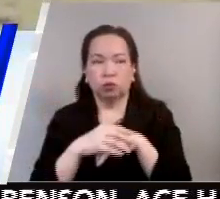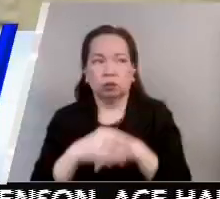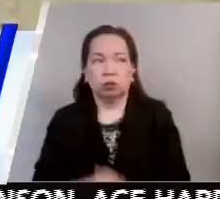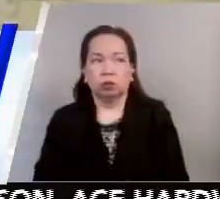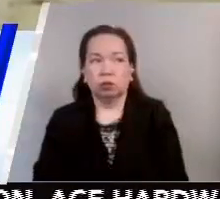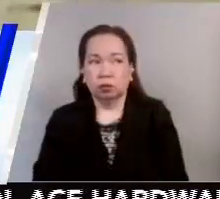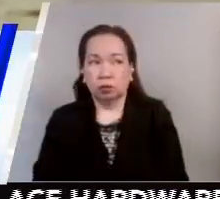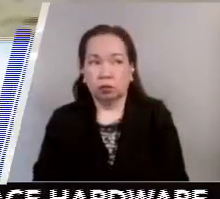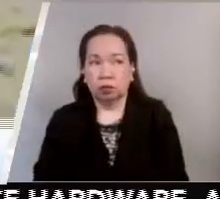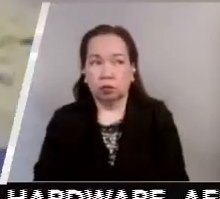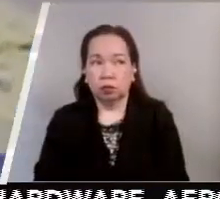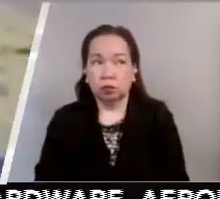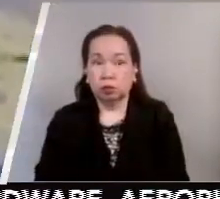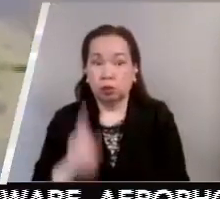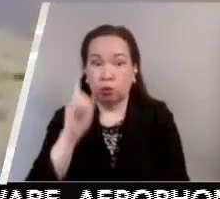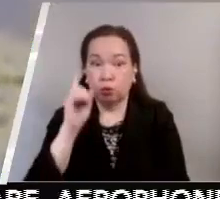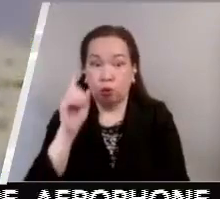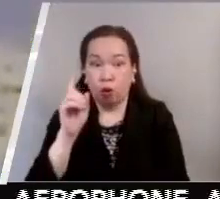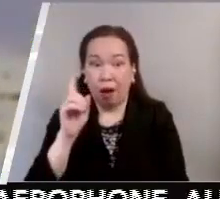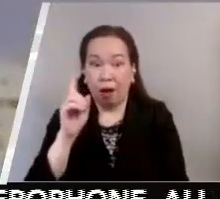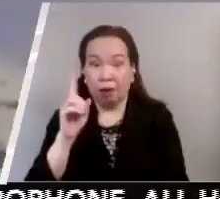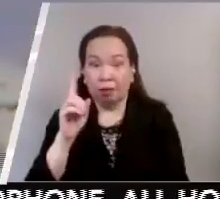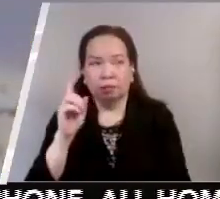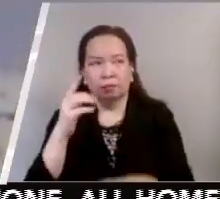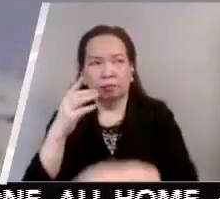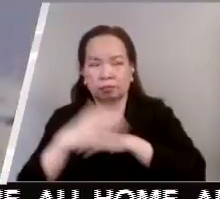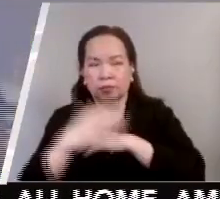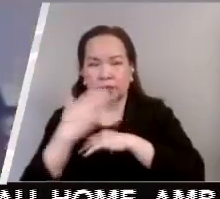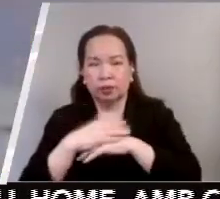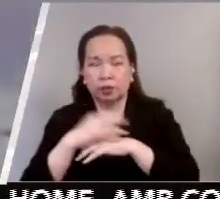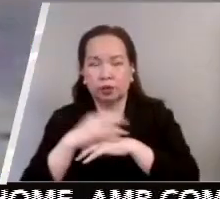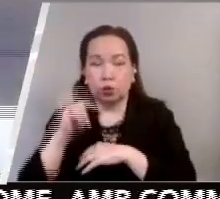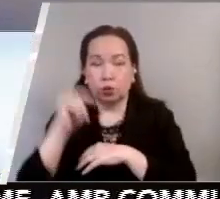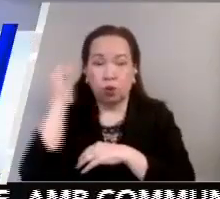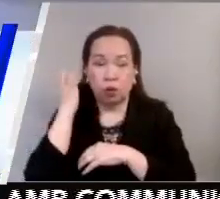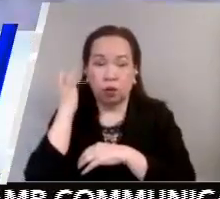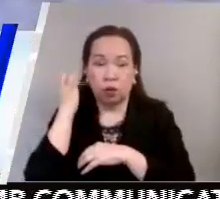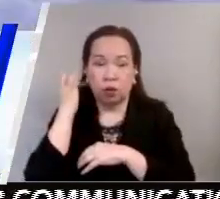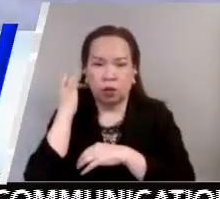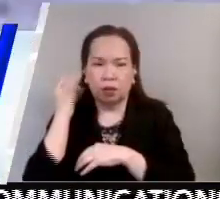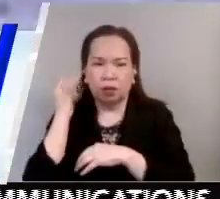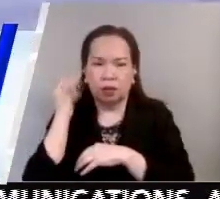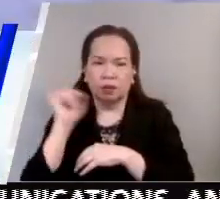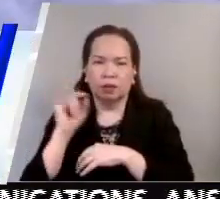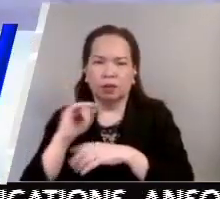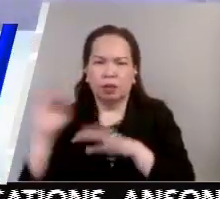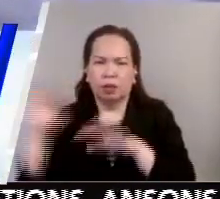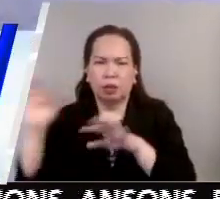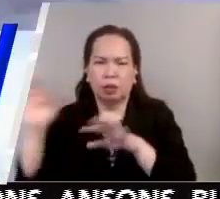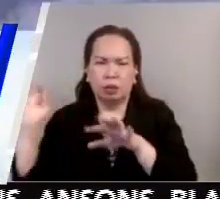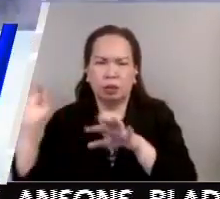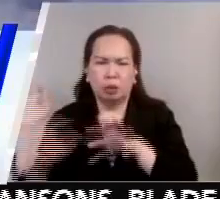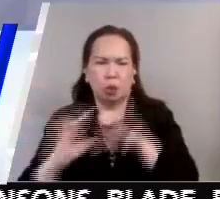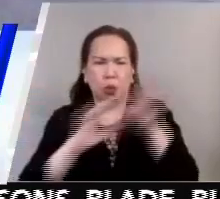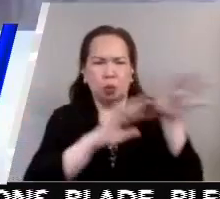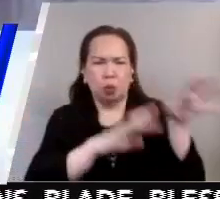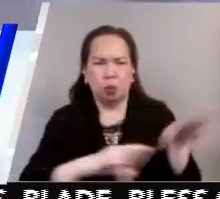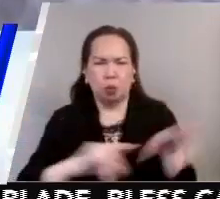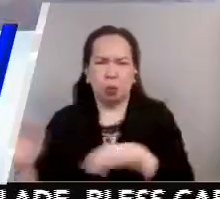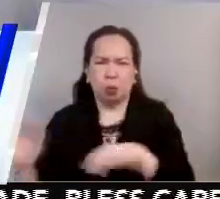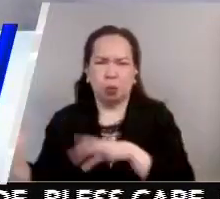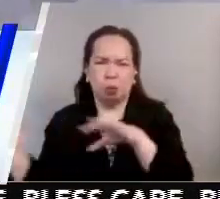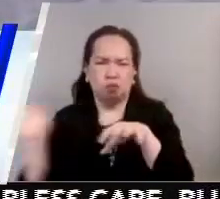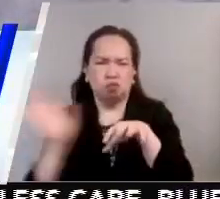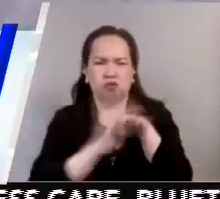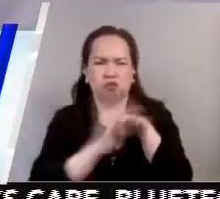Sa isang beach naman sa Northern California, no chill din ang malalakas na alon. Humampas ang alon sa seawall